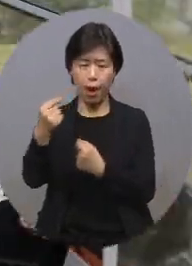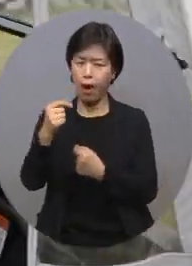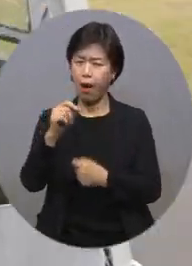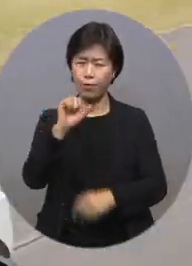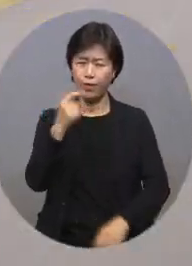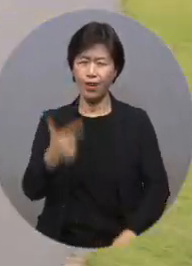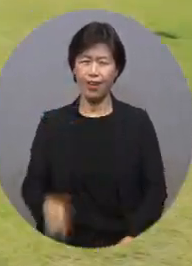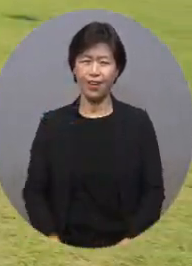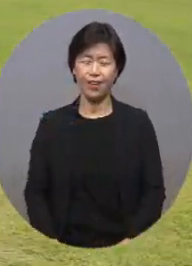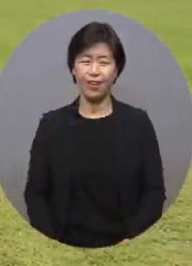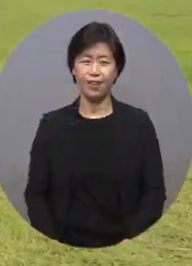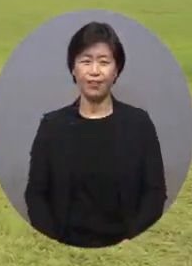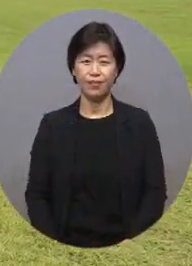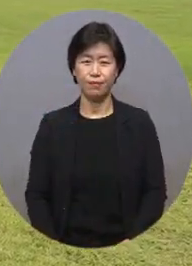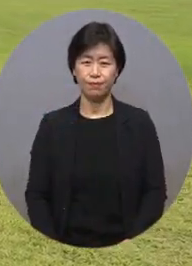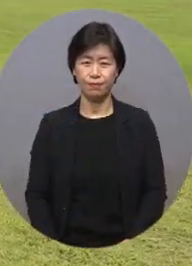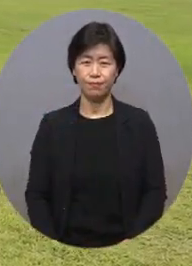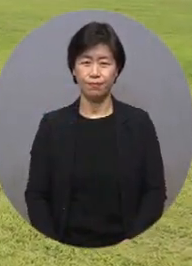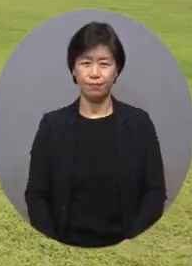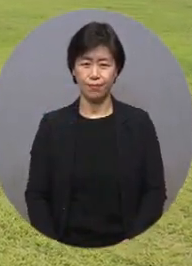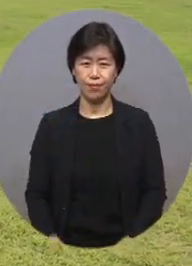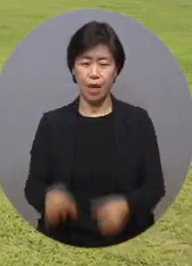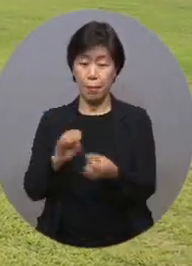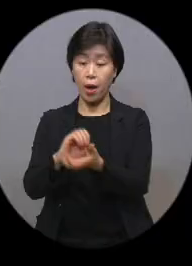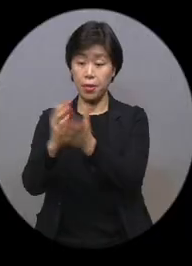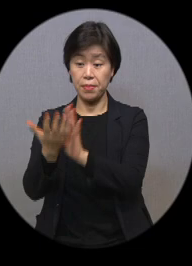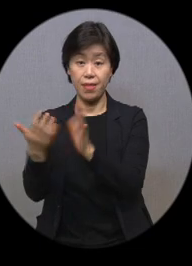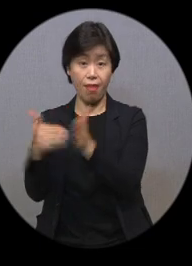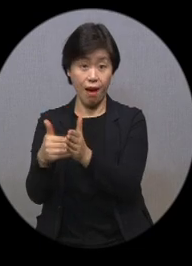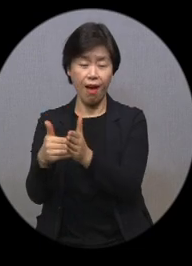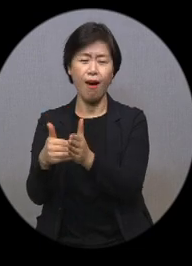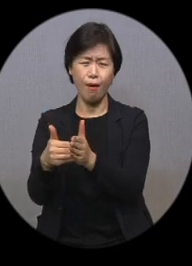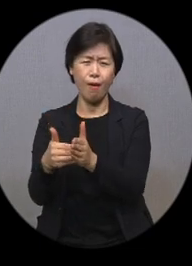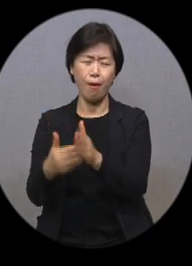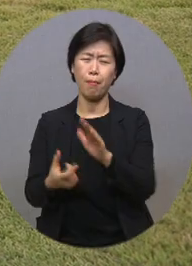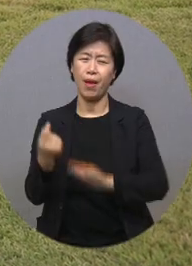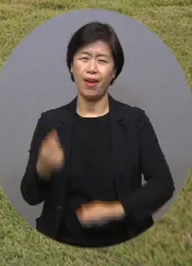맞구나. 무궁화 꽃이 피었습니다. 이렇게 돼야 되는데.